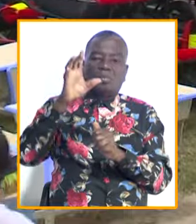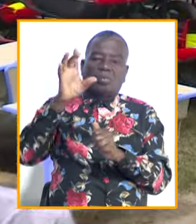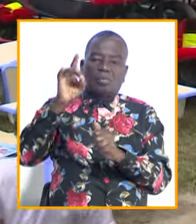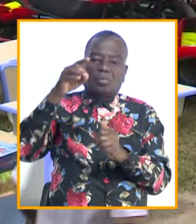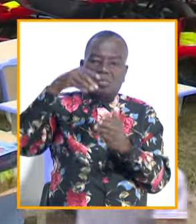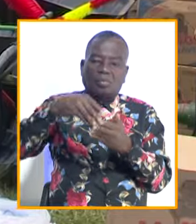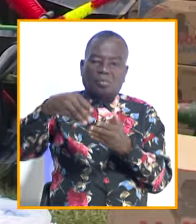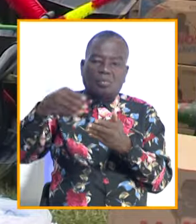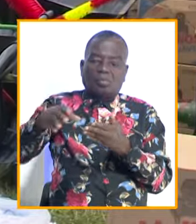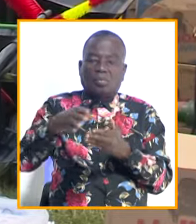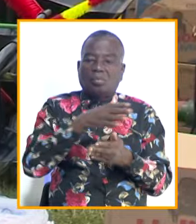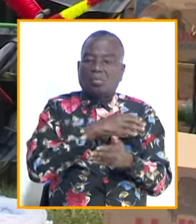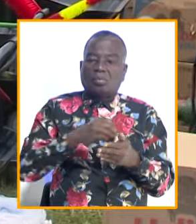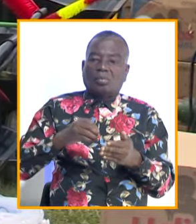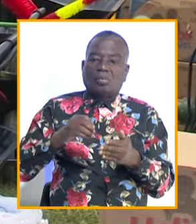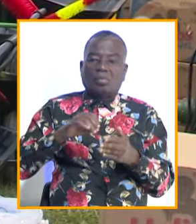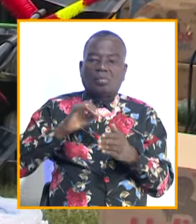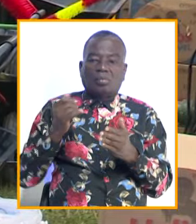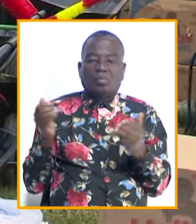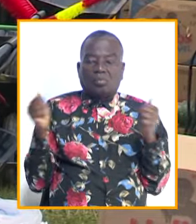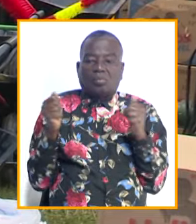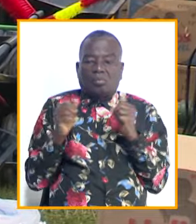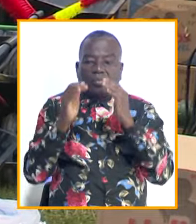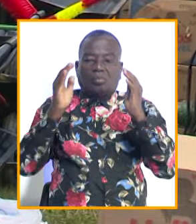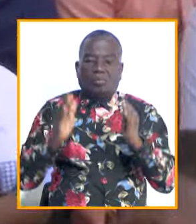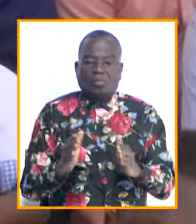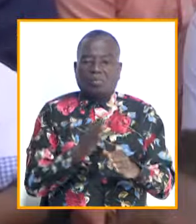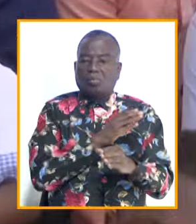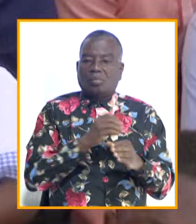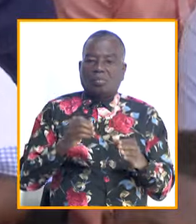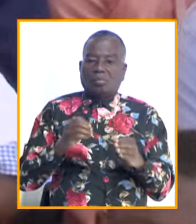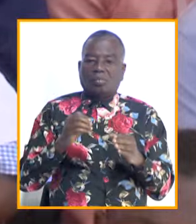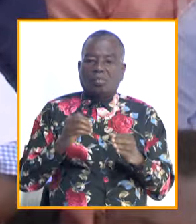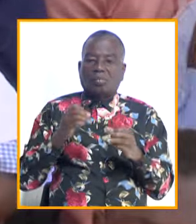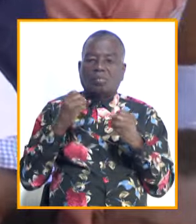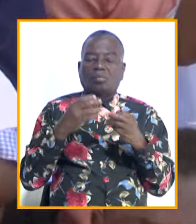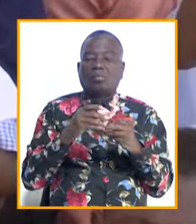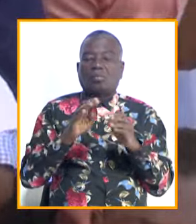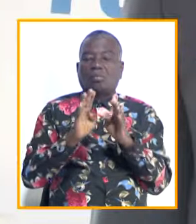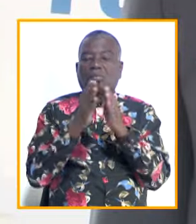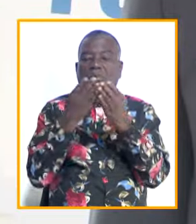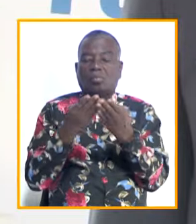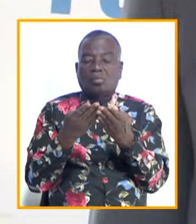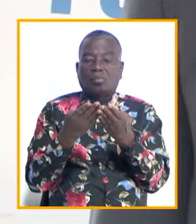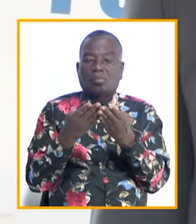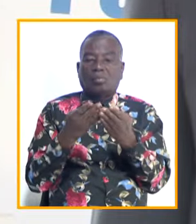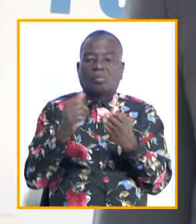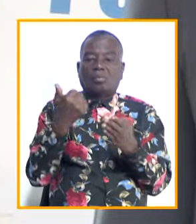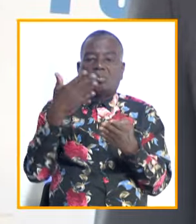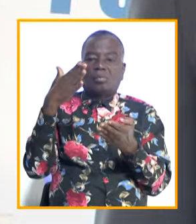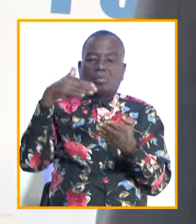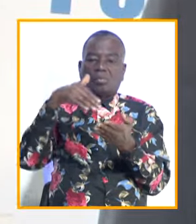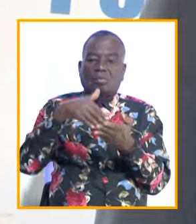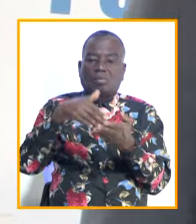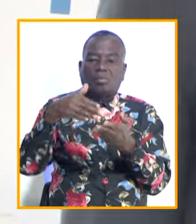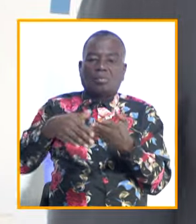grands congélateurs, des vivres pour les cantines, pour l'entretien des établissements, 1500 livres pour la bibliothèque, 15 millions de dons